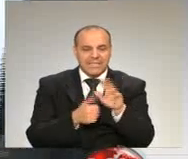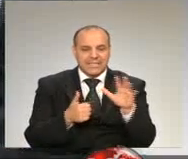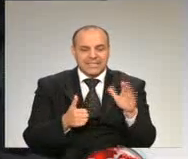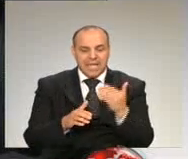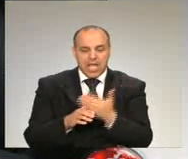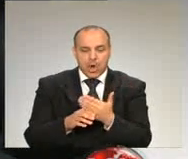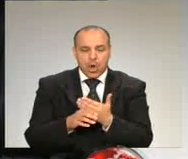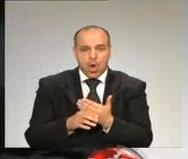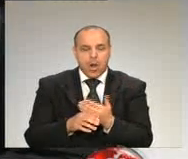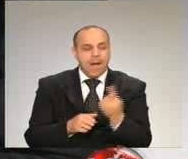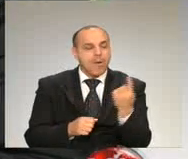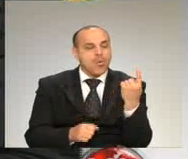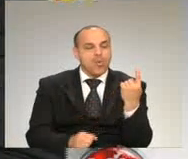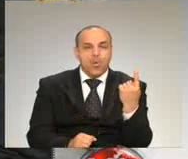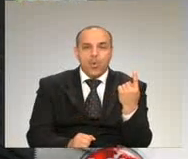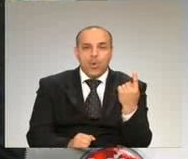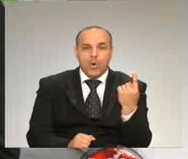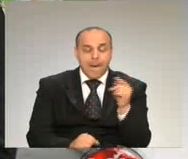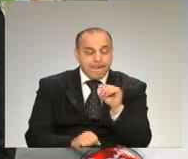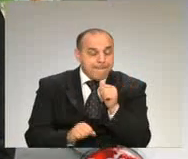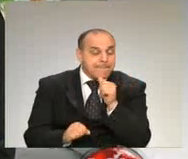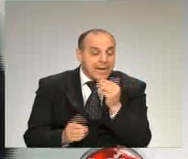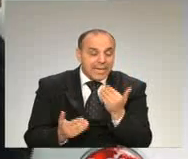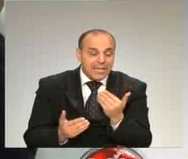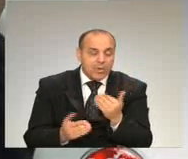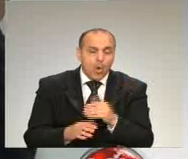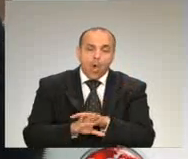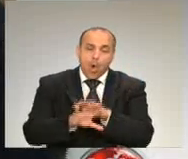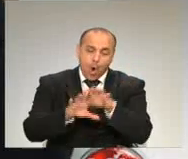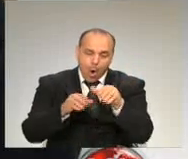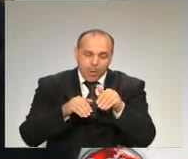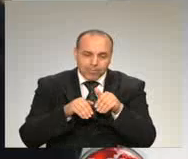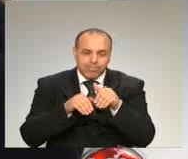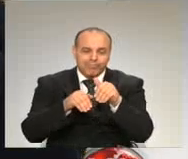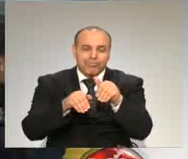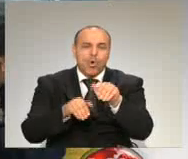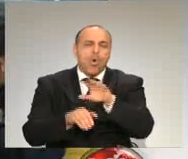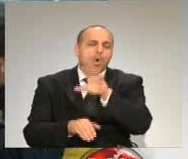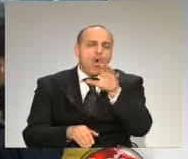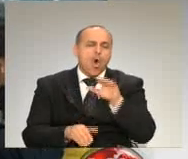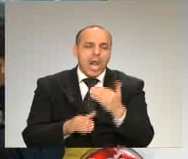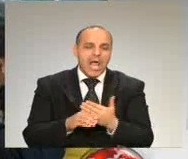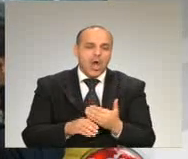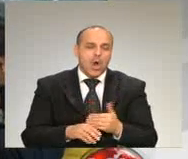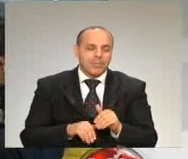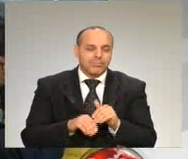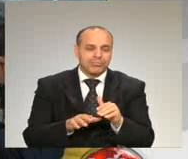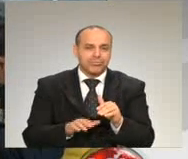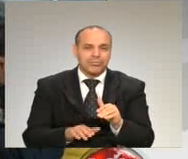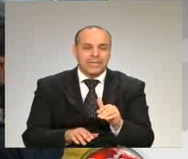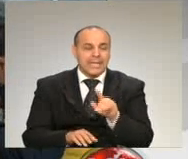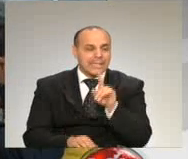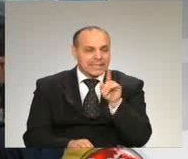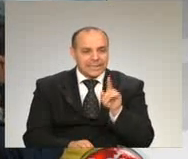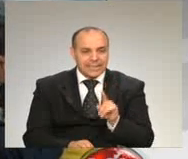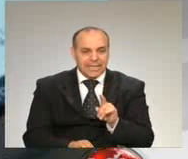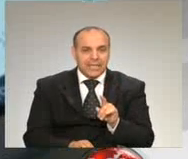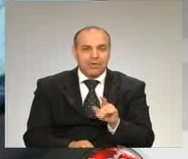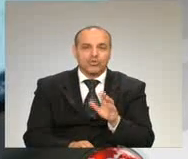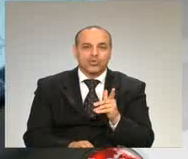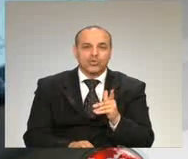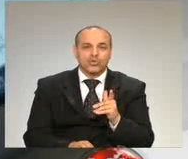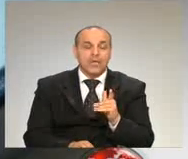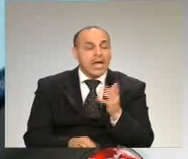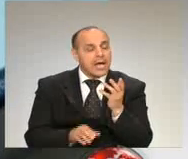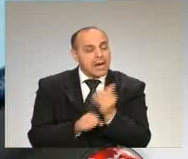مدرسة ابتدائية من المنتظر أن يتم تعميمه مستقبلا على جميع المدارس، ليبقى التساؤل عن إمكانية